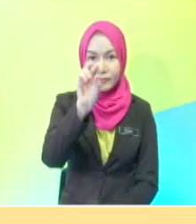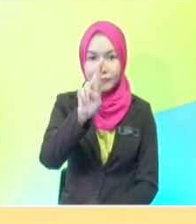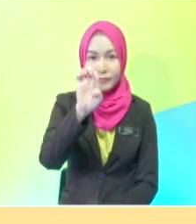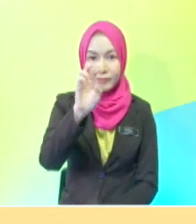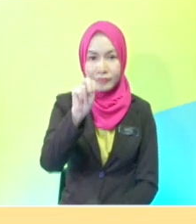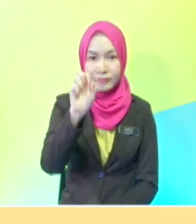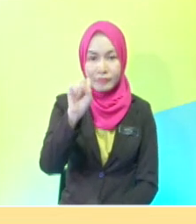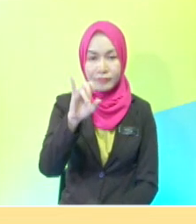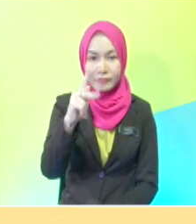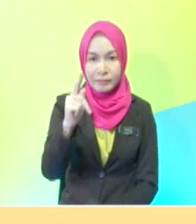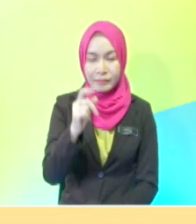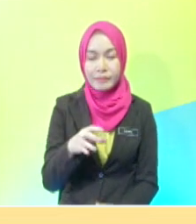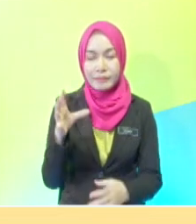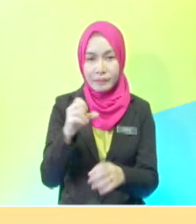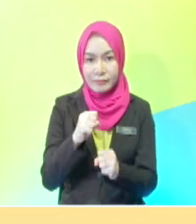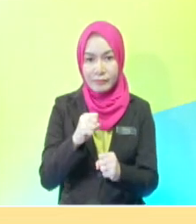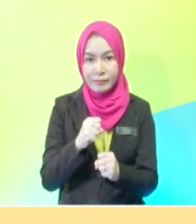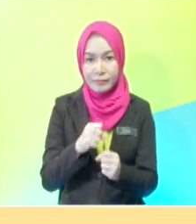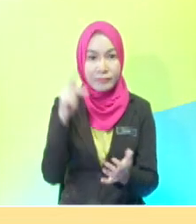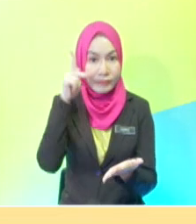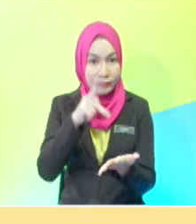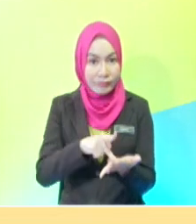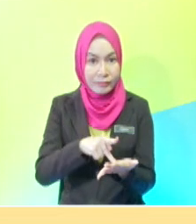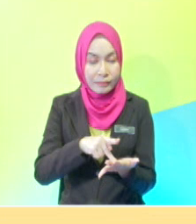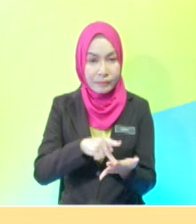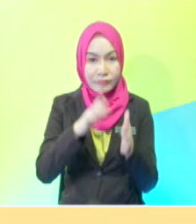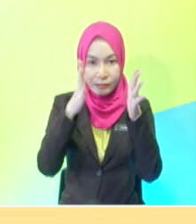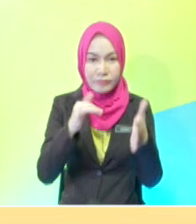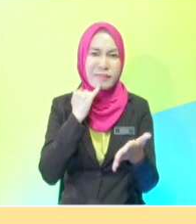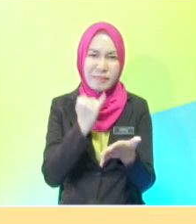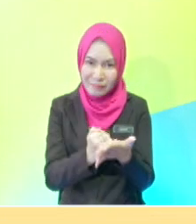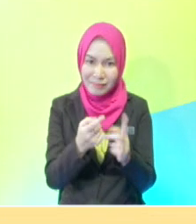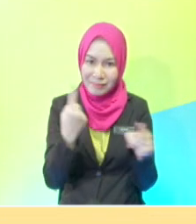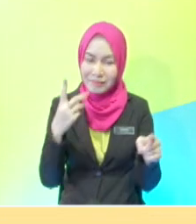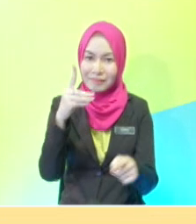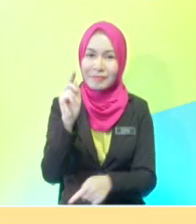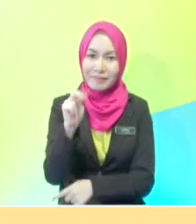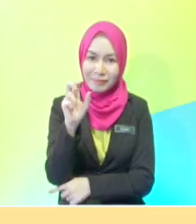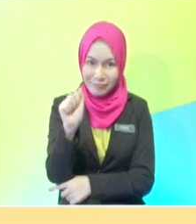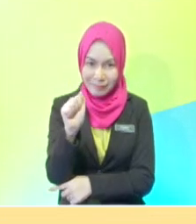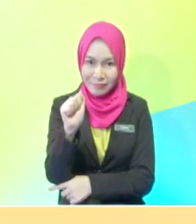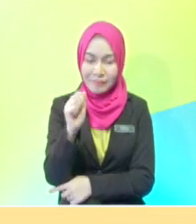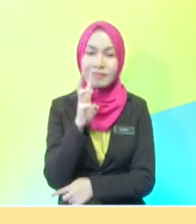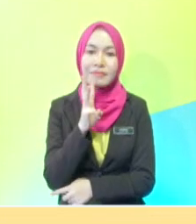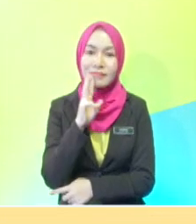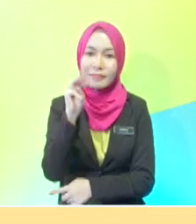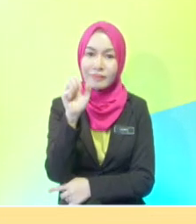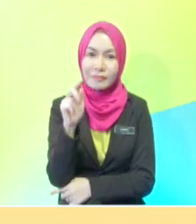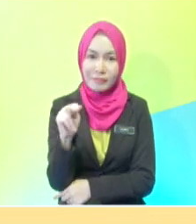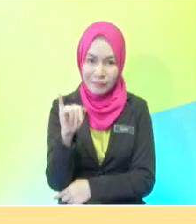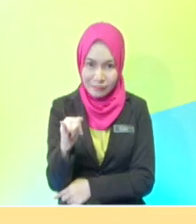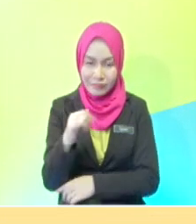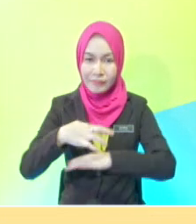dapat mengenal pasti pencemaran air mani darah kulit dan juga rambut